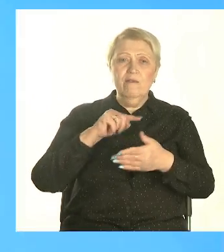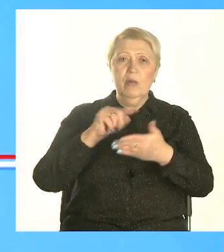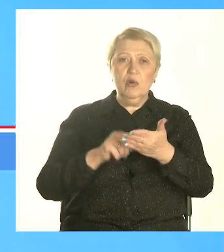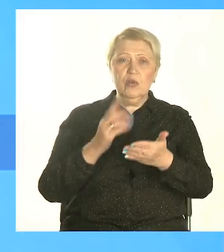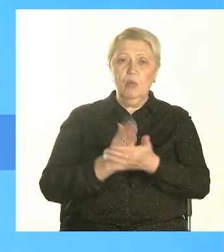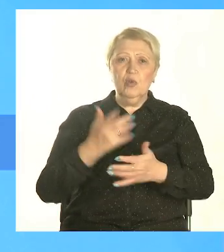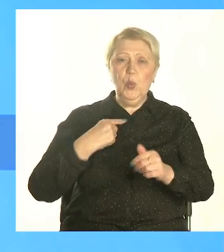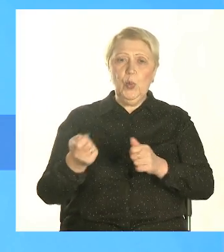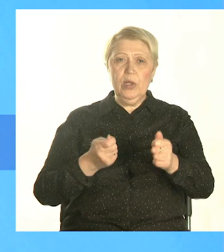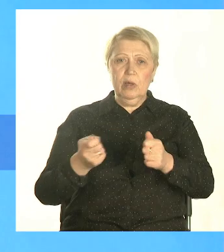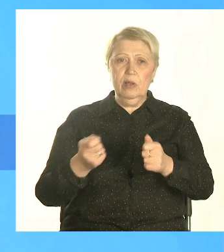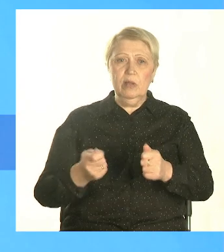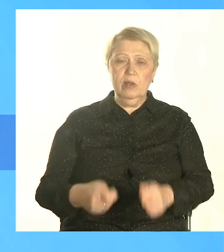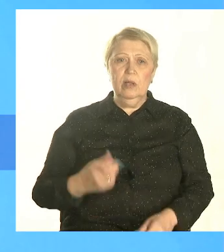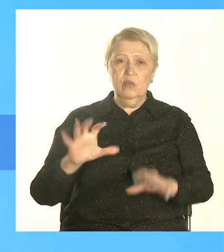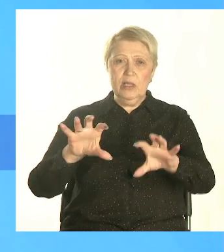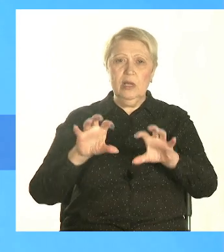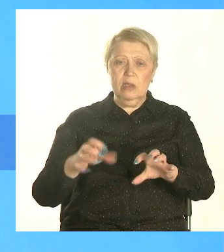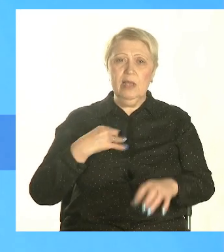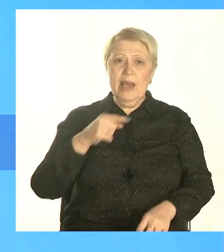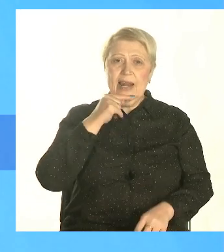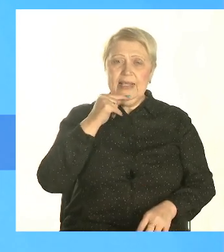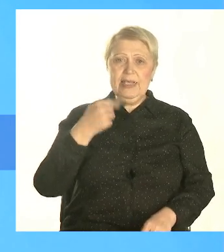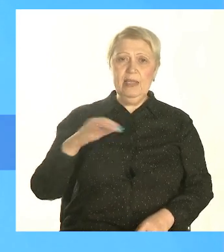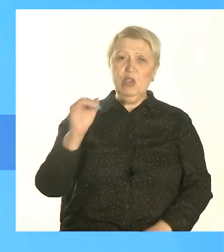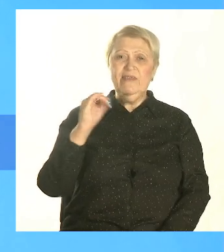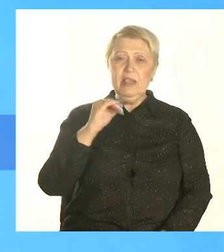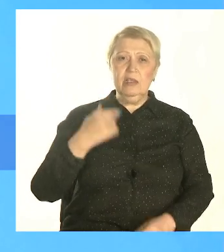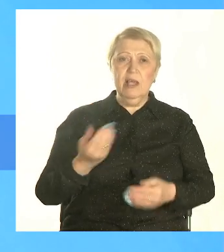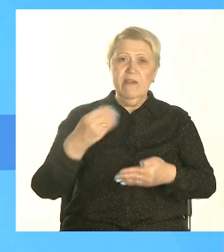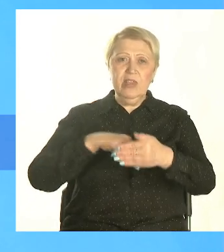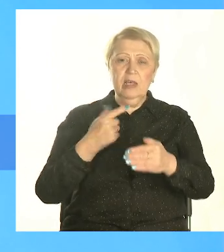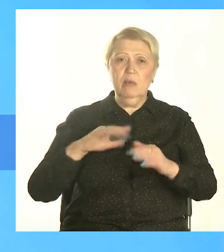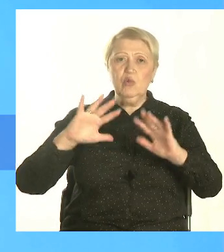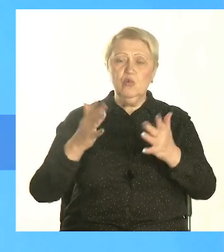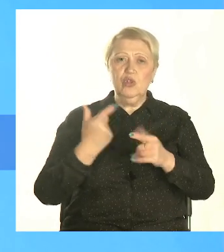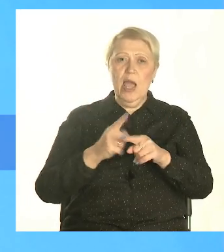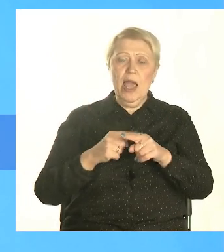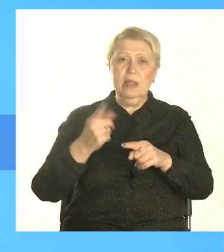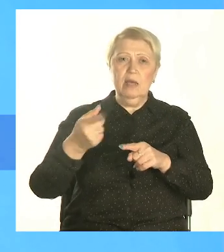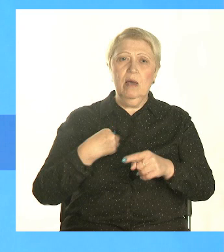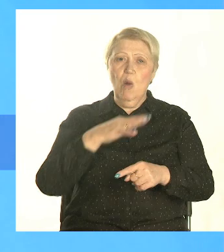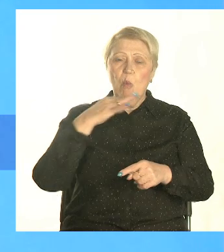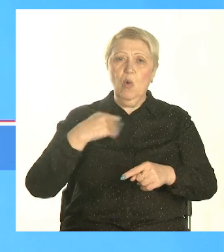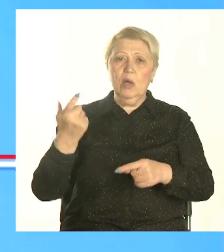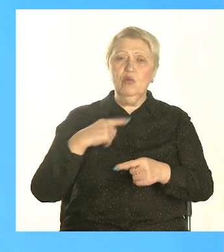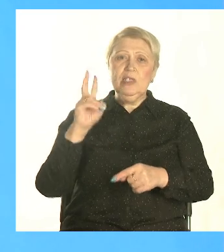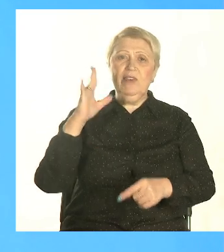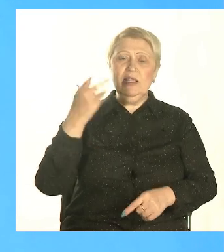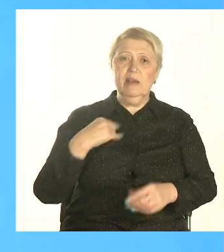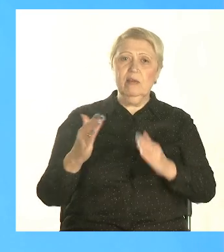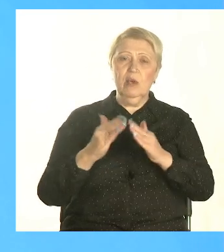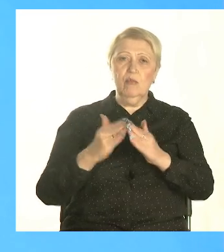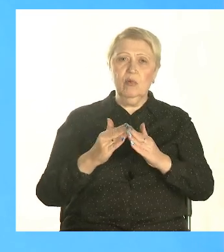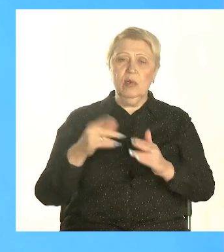урегулированы, опять же, законодательством Российской Федерации. В данном случае в правилах содержания общего имущества многоквартирных домов. Там четко сказано о